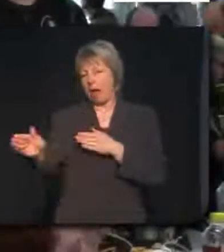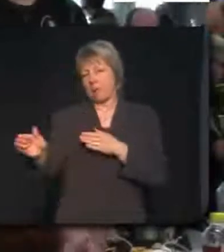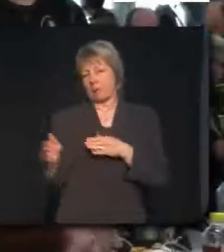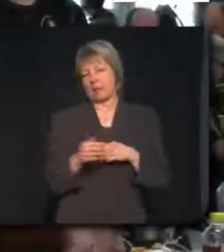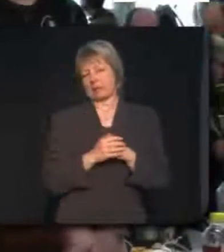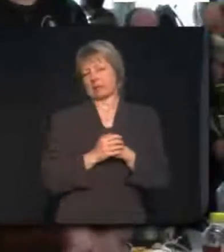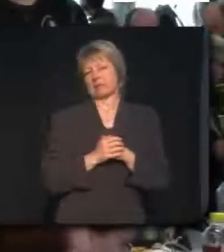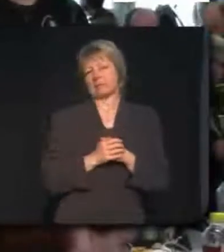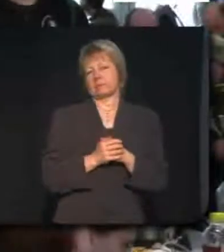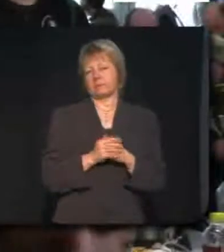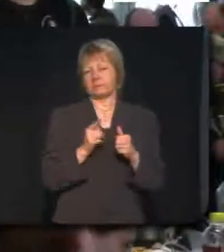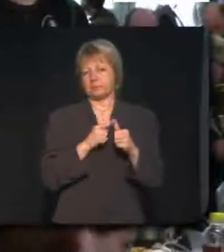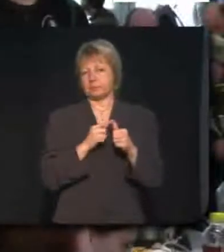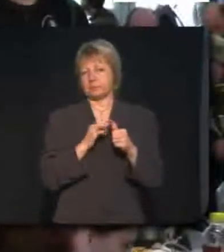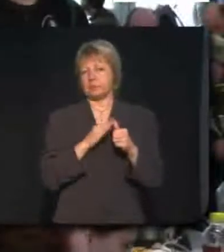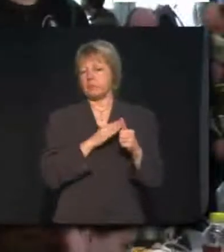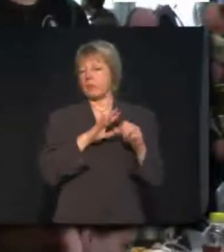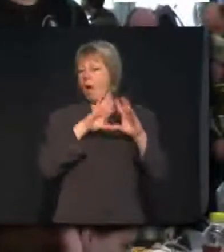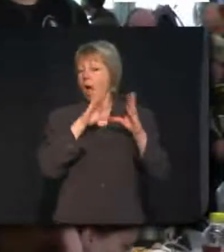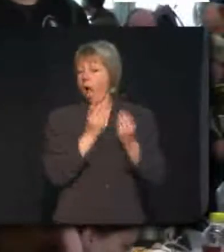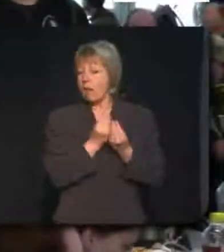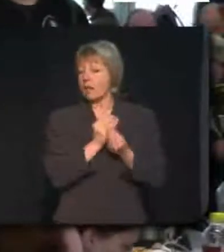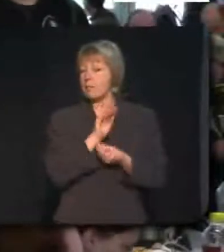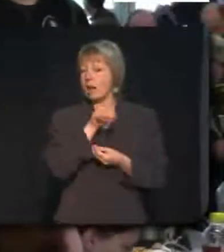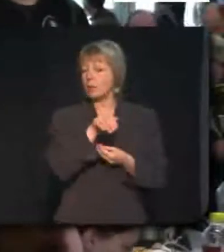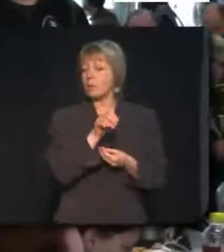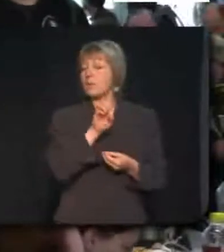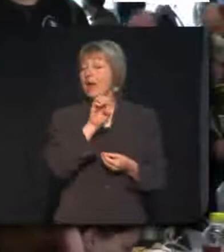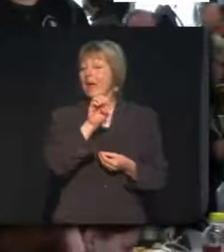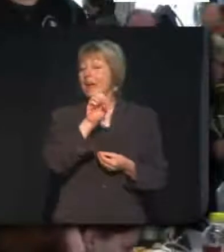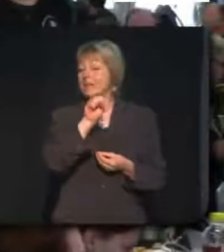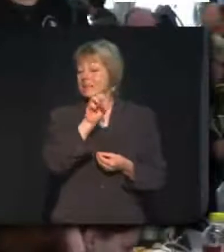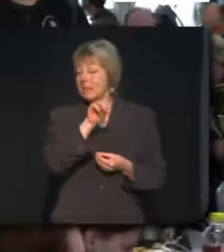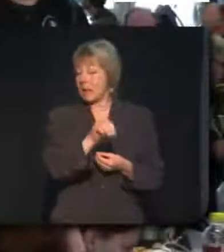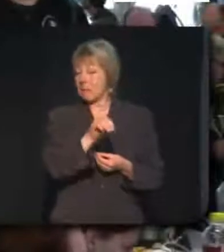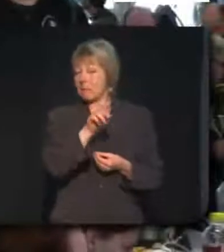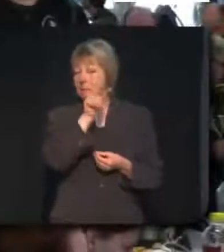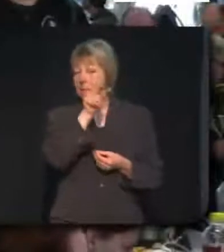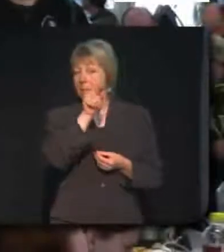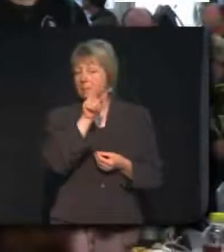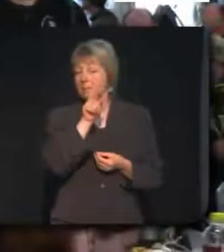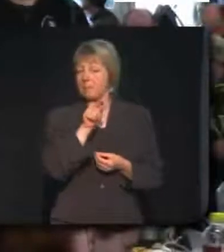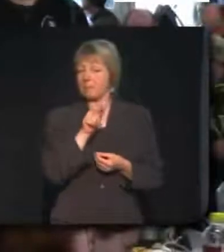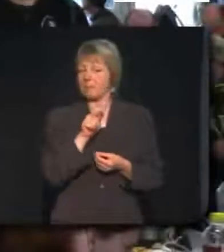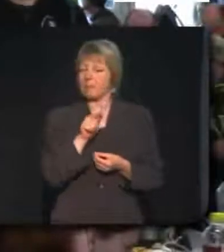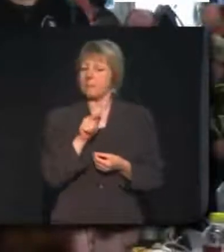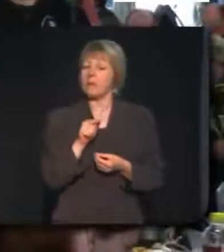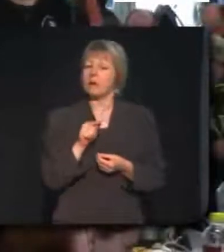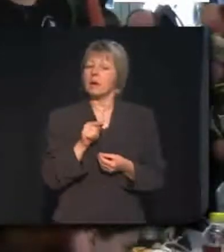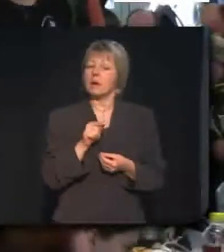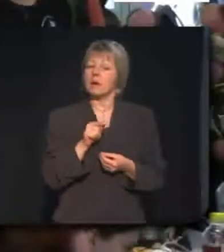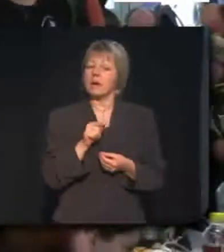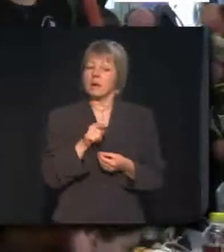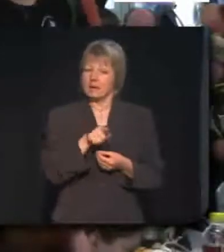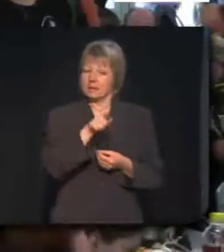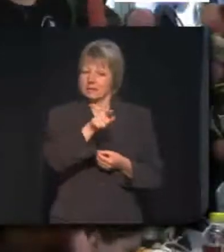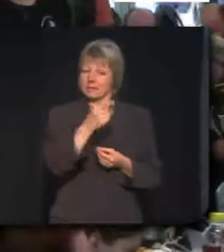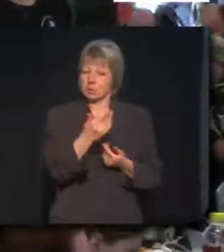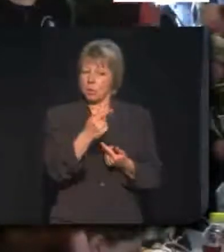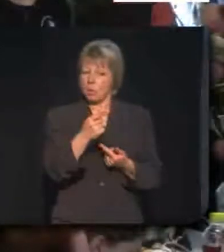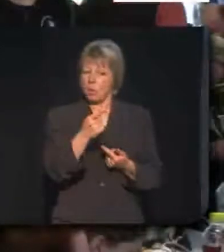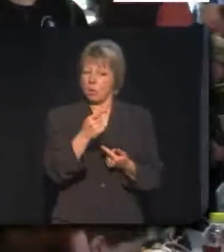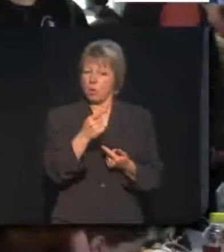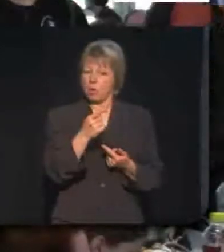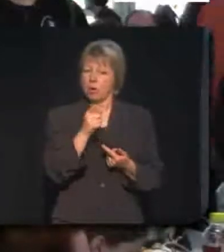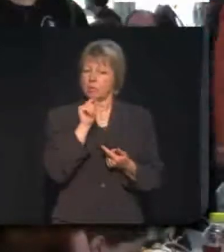ESM generell möchte ich noch sagen diese Annahme des esm-beitrag es am Antrag ist erinnert mich so ein bisschen